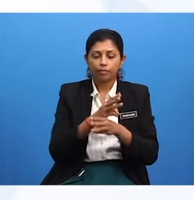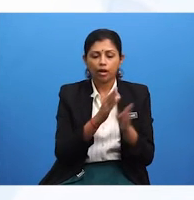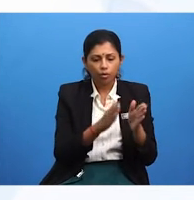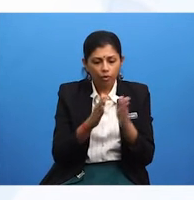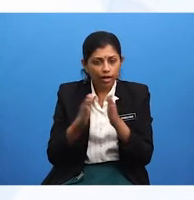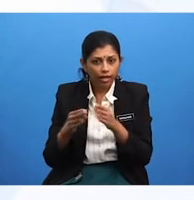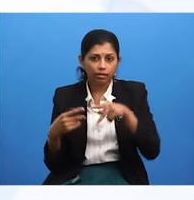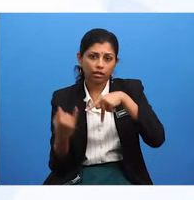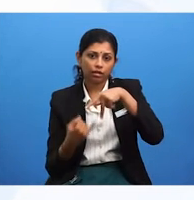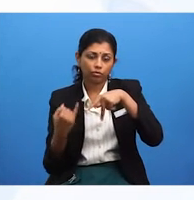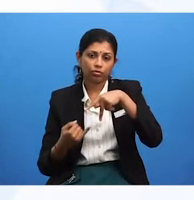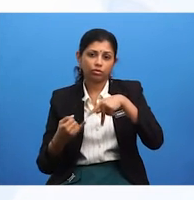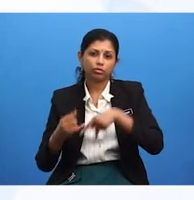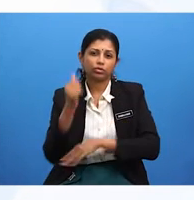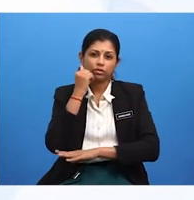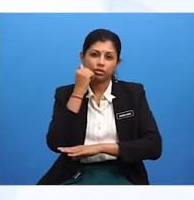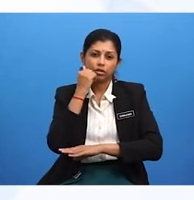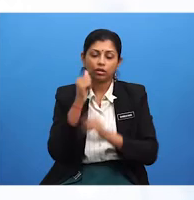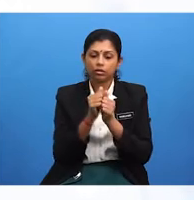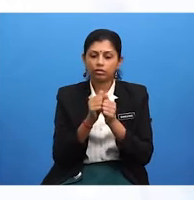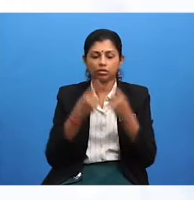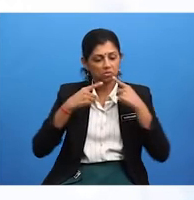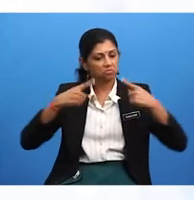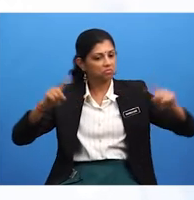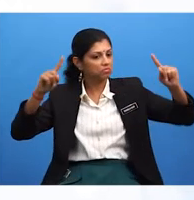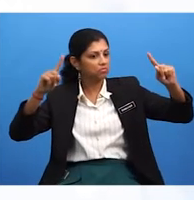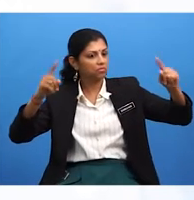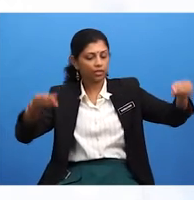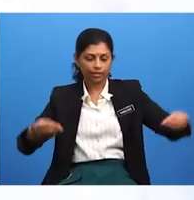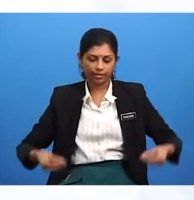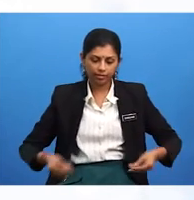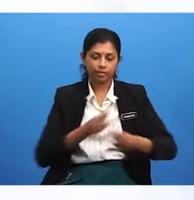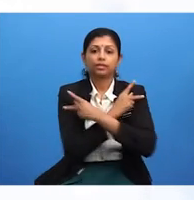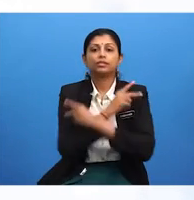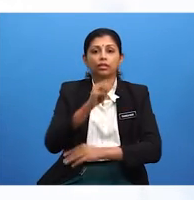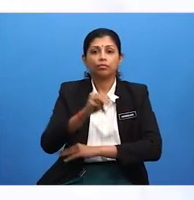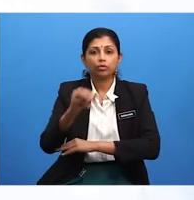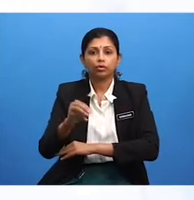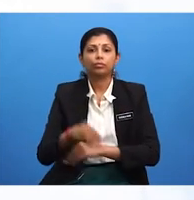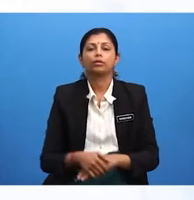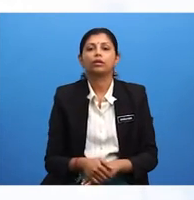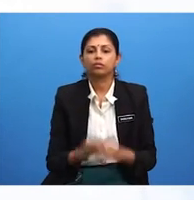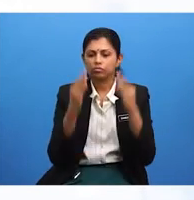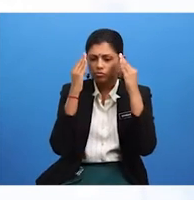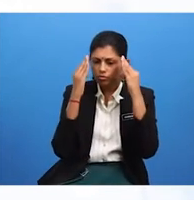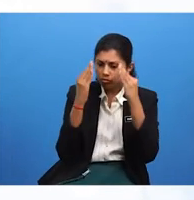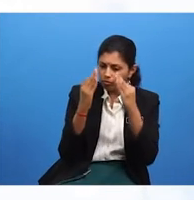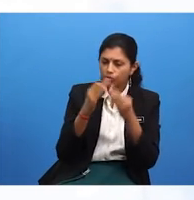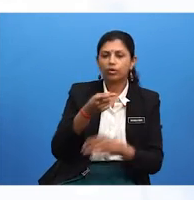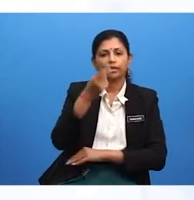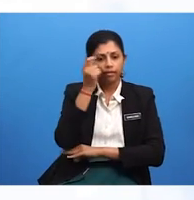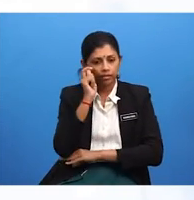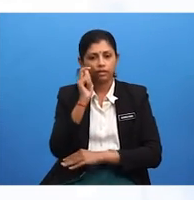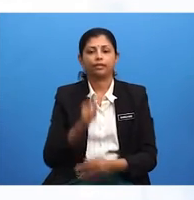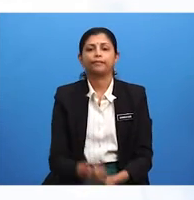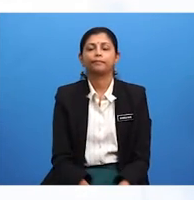atur kita haid ini dengan cemerlang. Terima kasih murid-murid di atas tumpuan dan perhatian